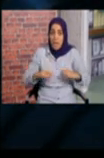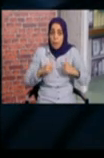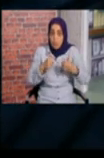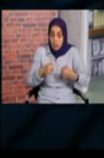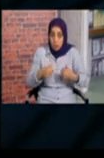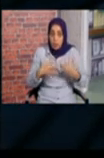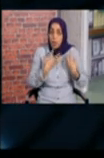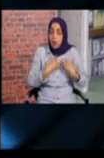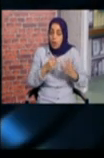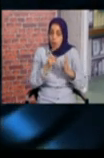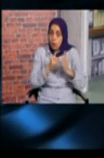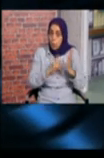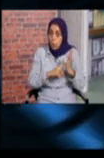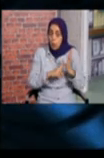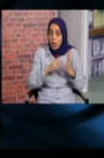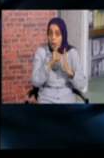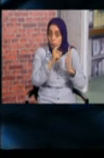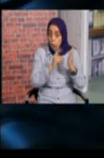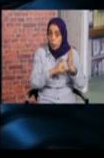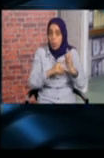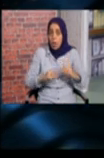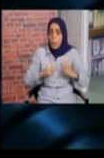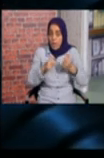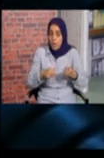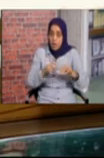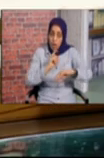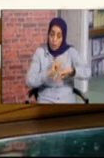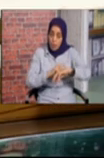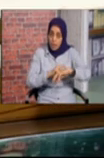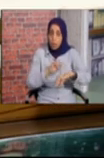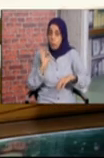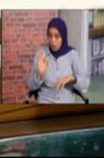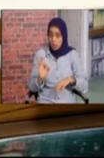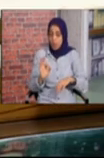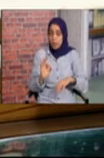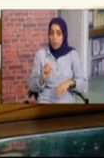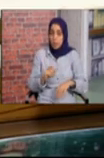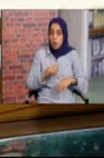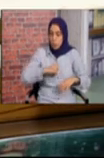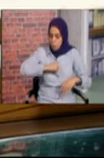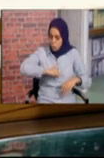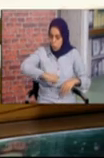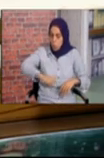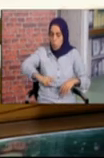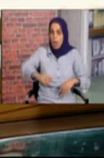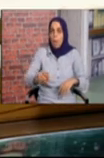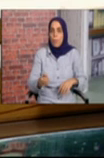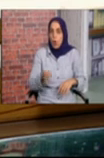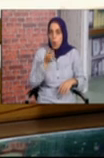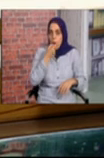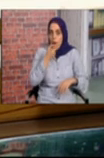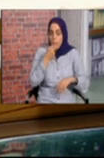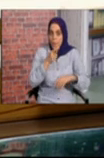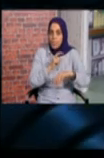القانونيه في حال وجود بيعفيه دكتور احمد لفتره زمنيه محدده؟ طول يا فندم ما هو بيتعالج